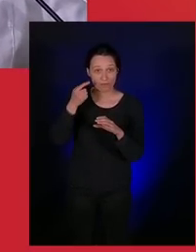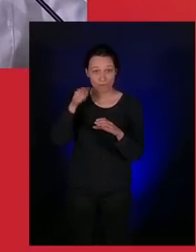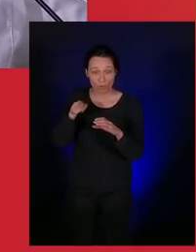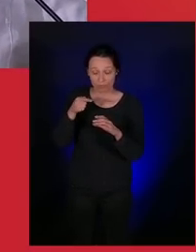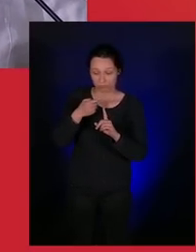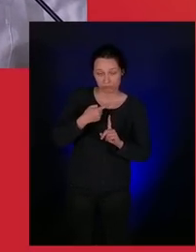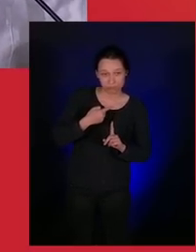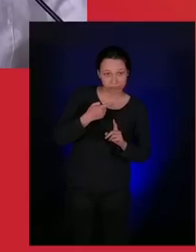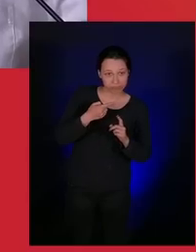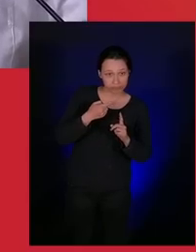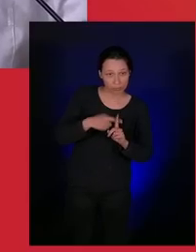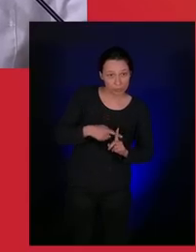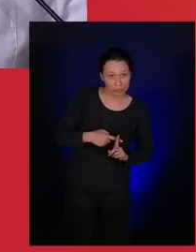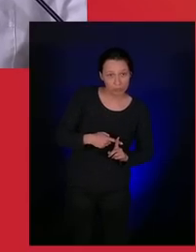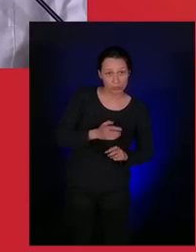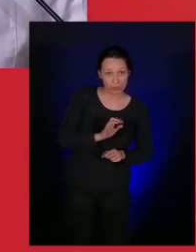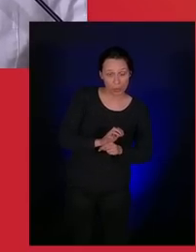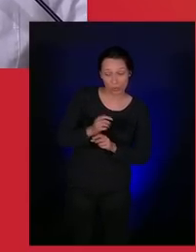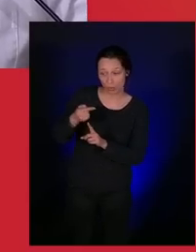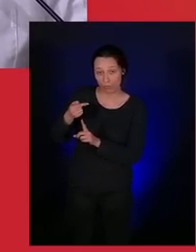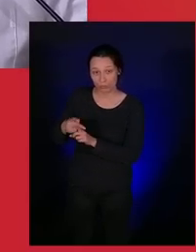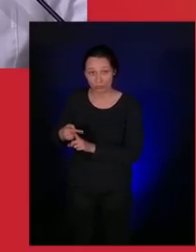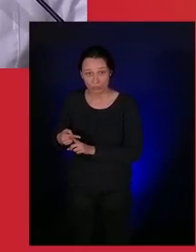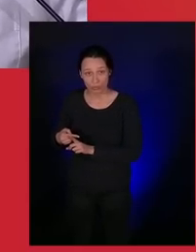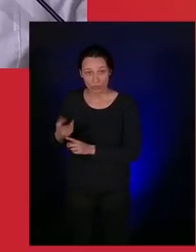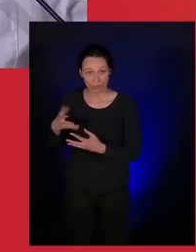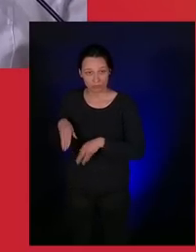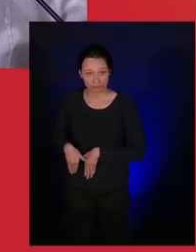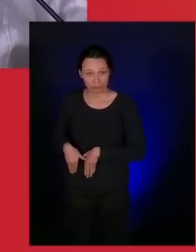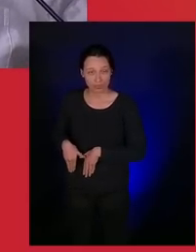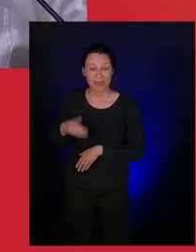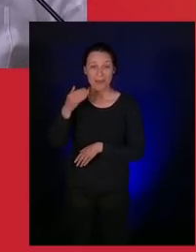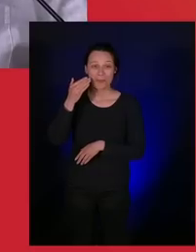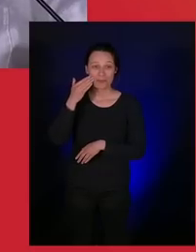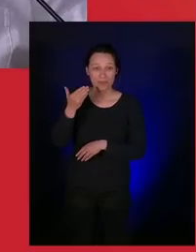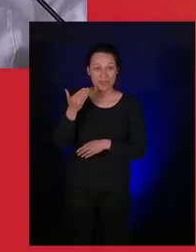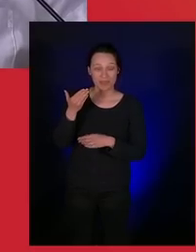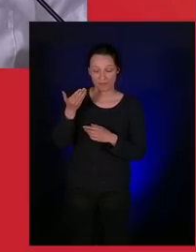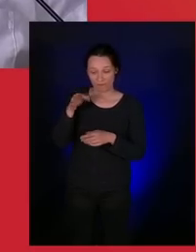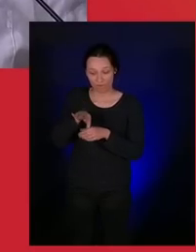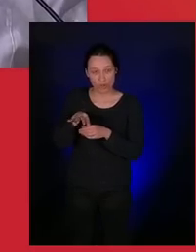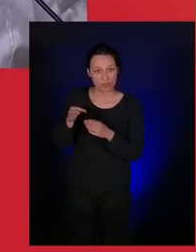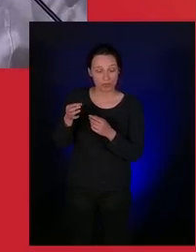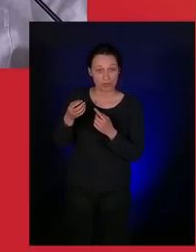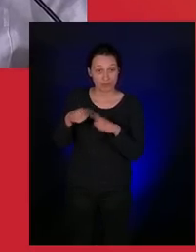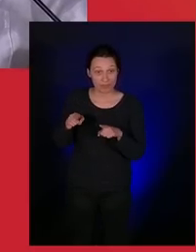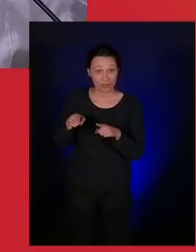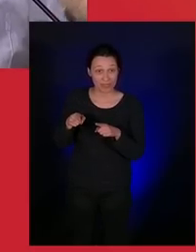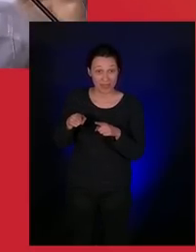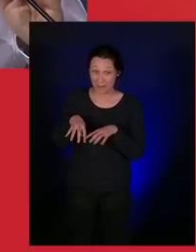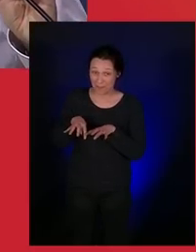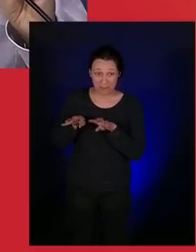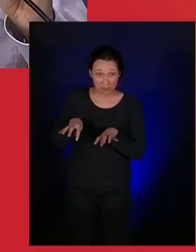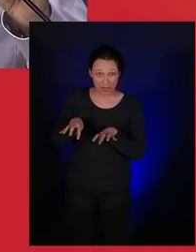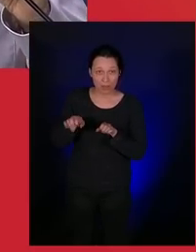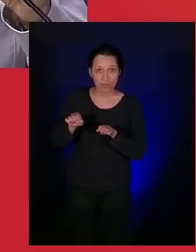abstentions. Si éventuellement vous avez beaucoup de votes différenciés, vous pouvez continuer au verso. Hein. Sur un bulletin de vote, il y